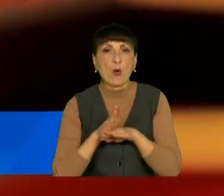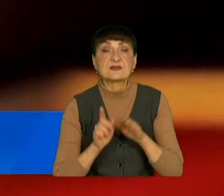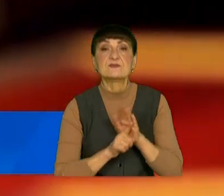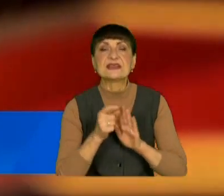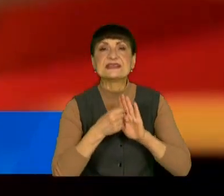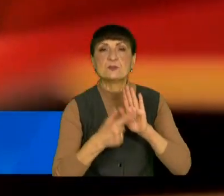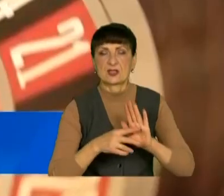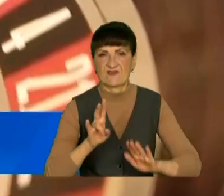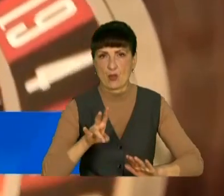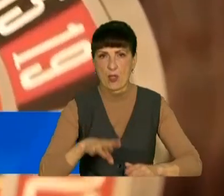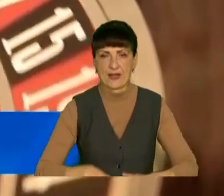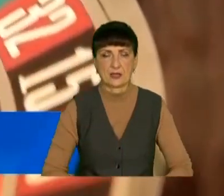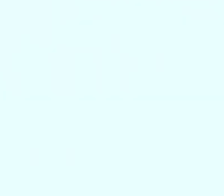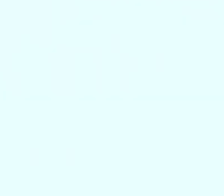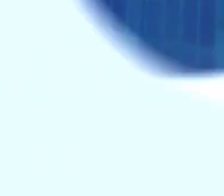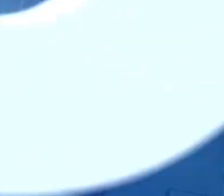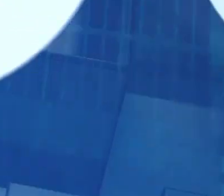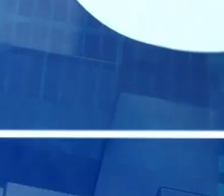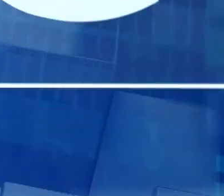17 ноября.